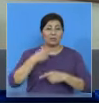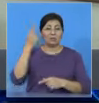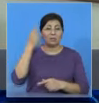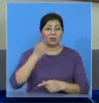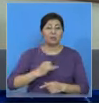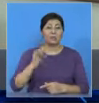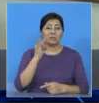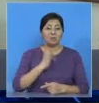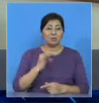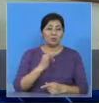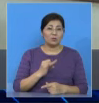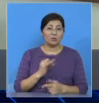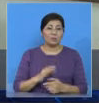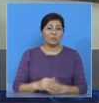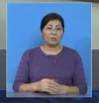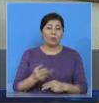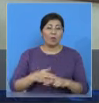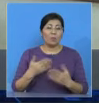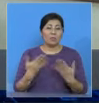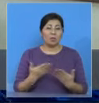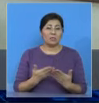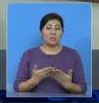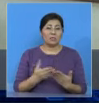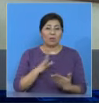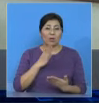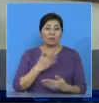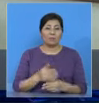қызығушылық білдіруге болады қазіргі таңда. Ол қазір ешкімге де